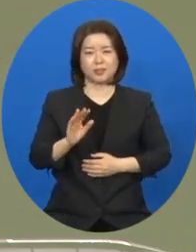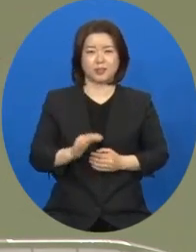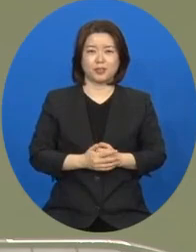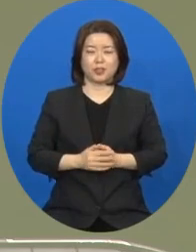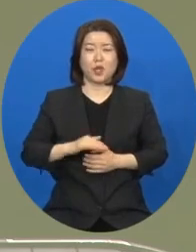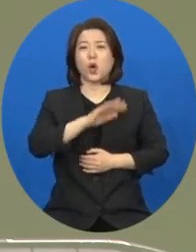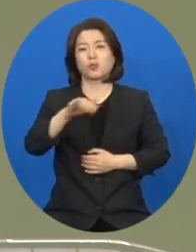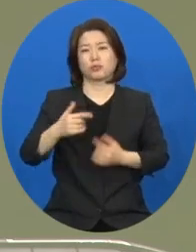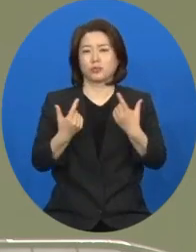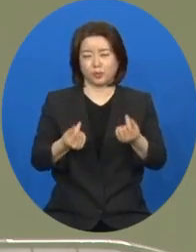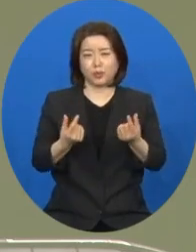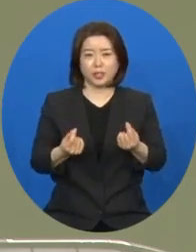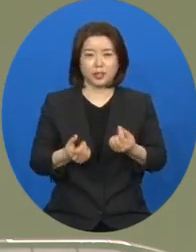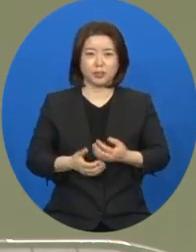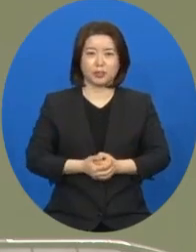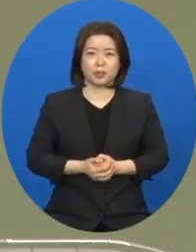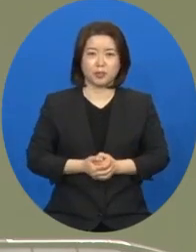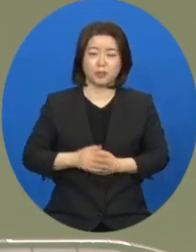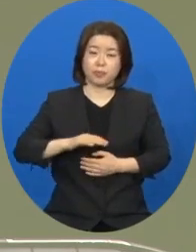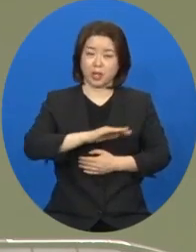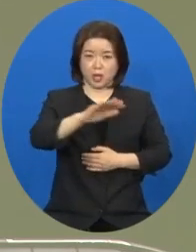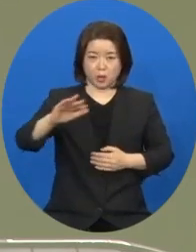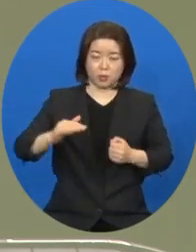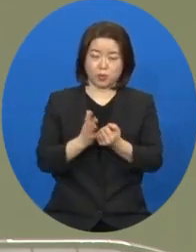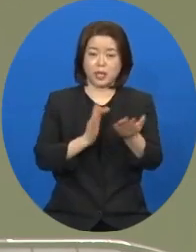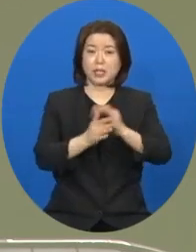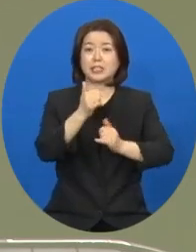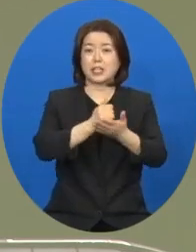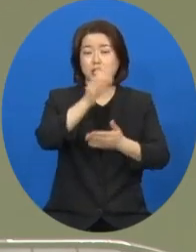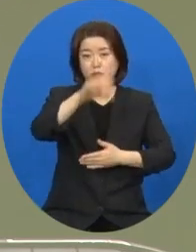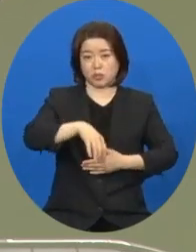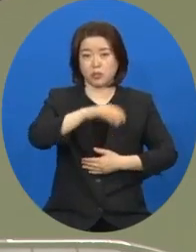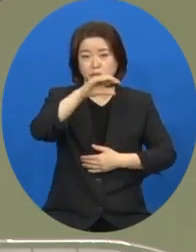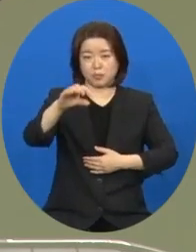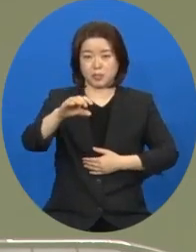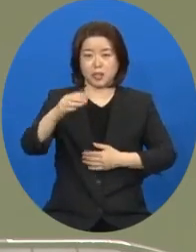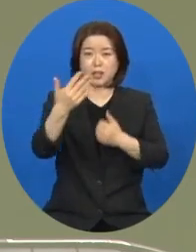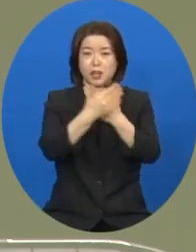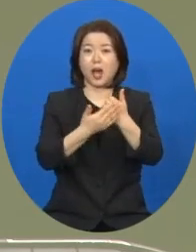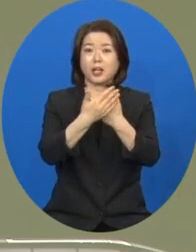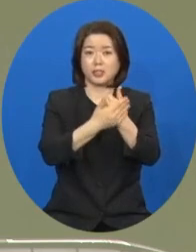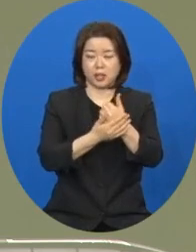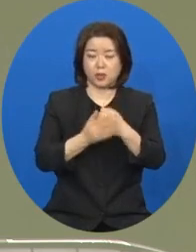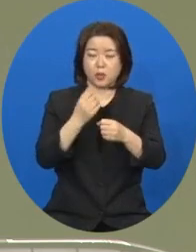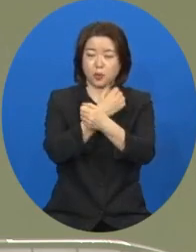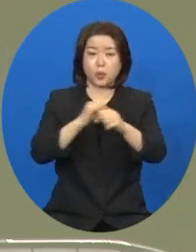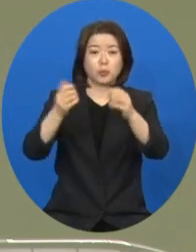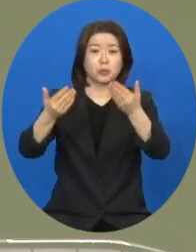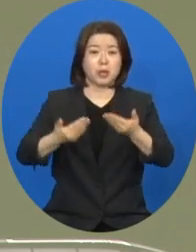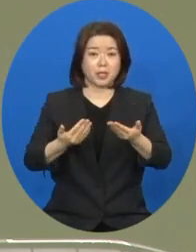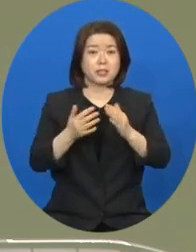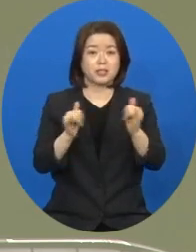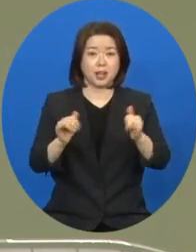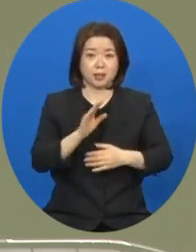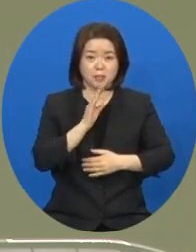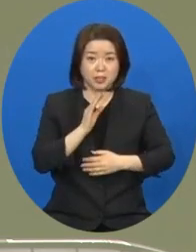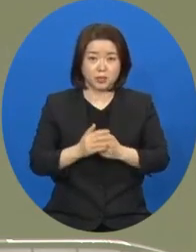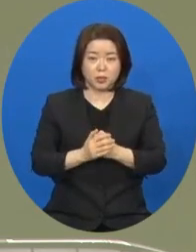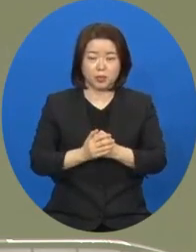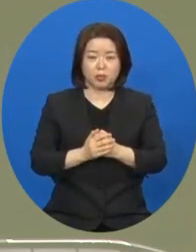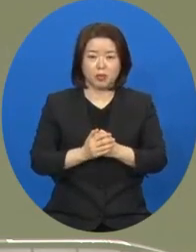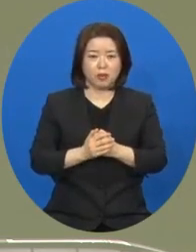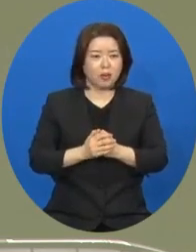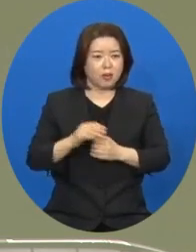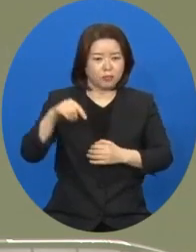우리야말로 그렇습니다. 우리가 예수님의 십자가의 은혜로 용서받은 사람이에요. 우리가 누구를